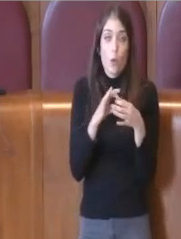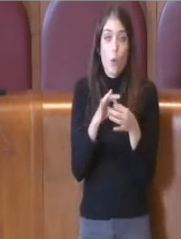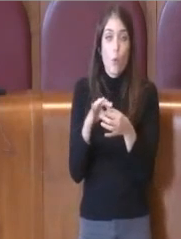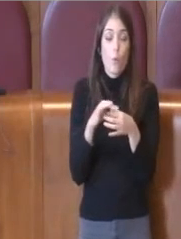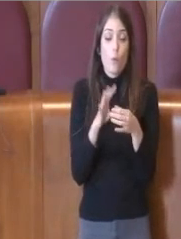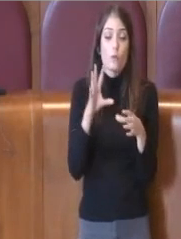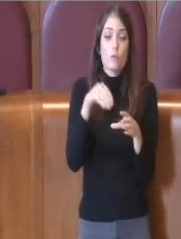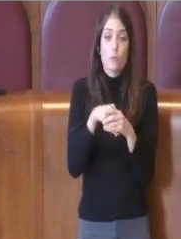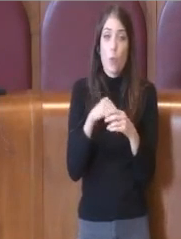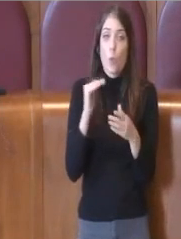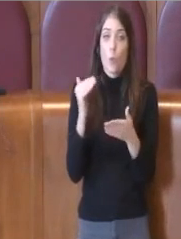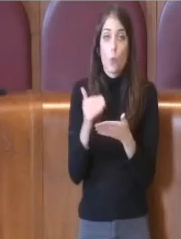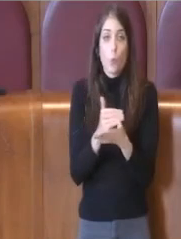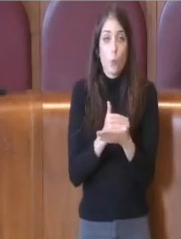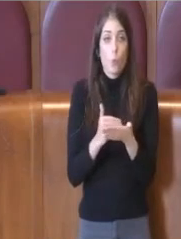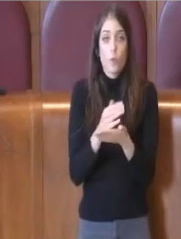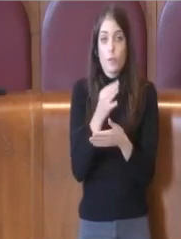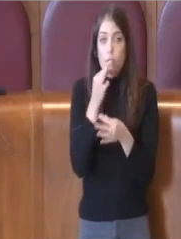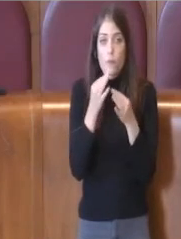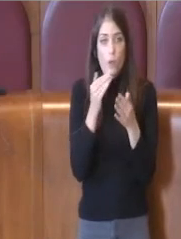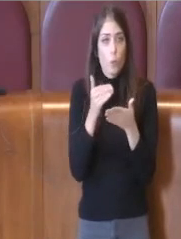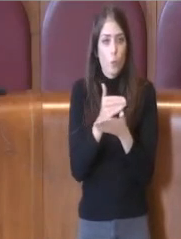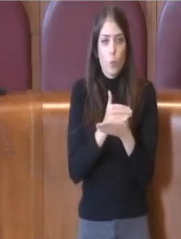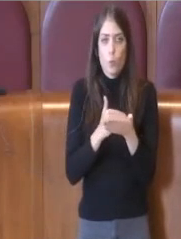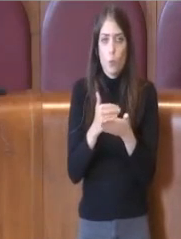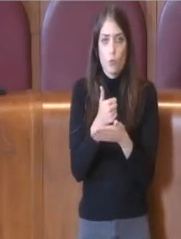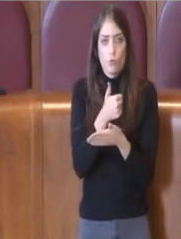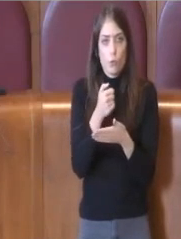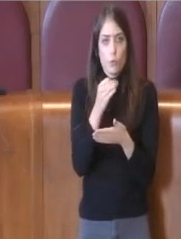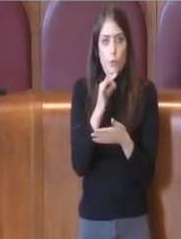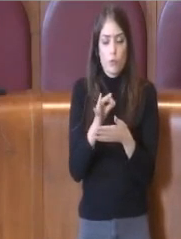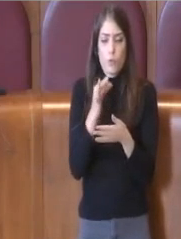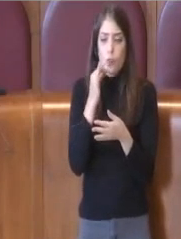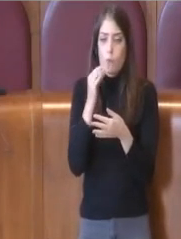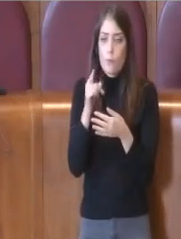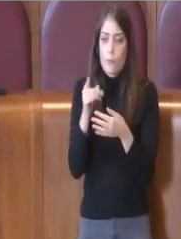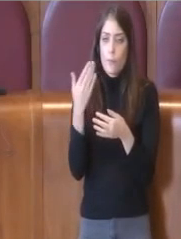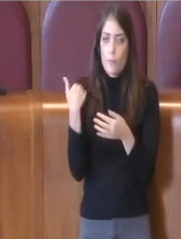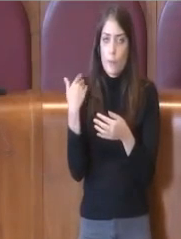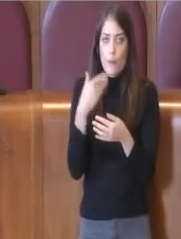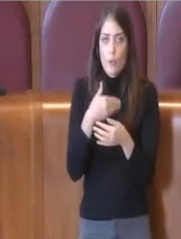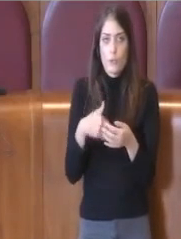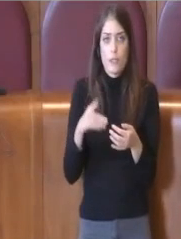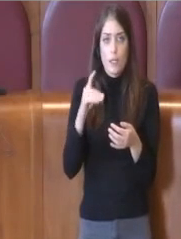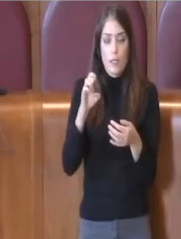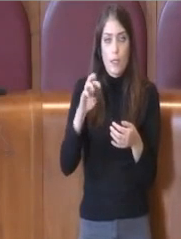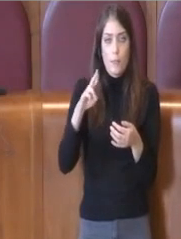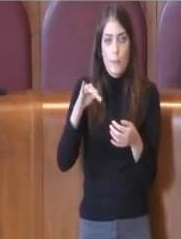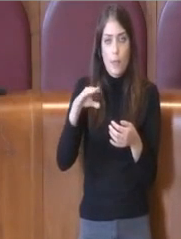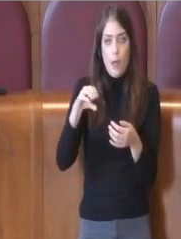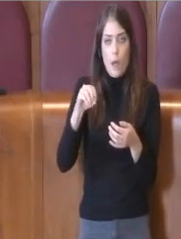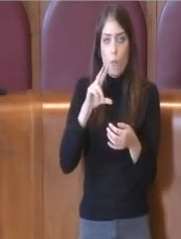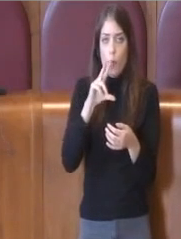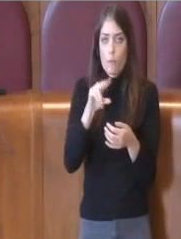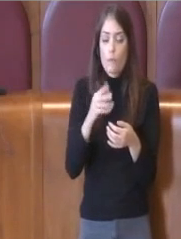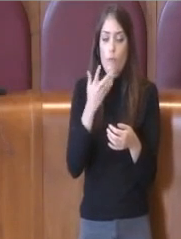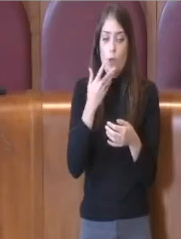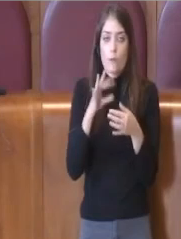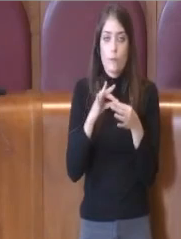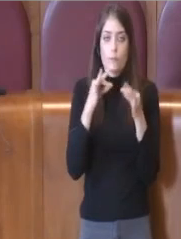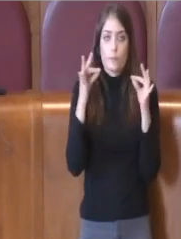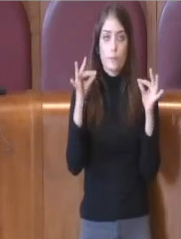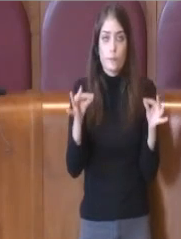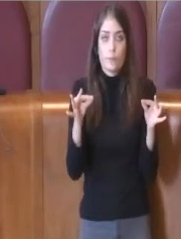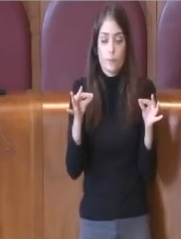dico tutto, dico proprio tutto, tutto, nel senso prima il consigliere De Priamo per. Tentando appunto di dare una